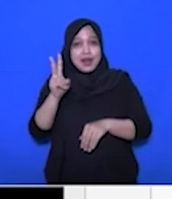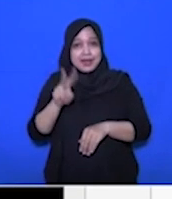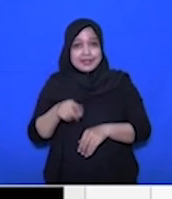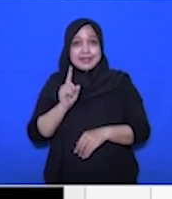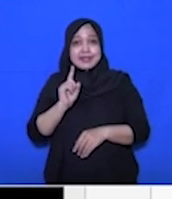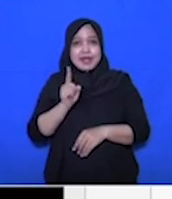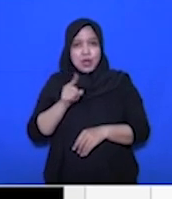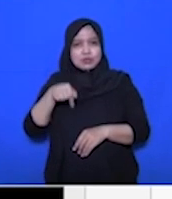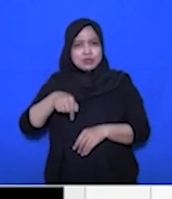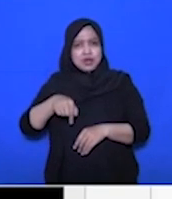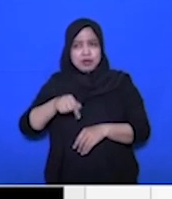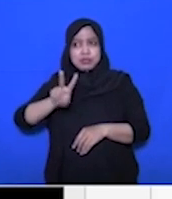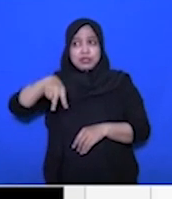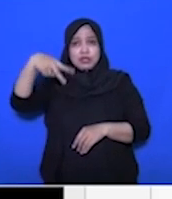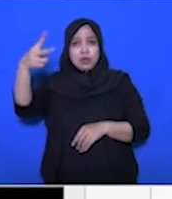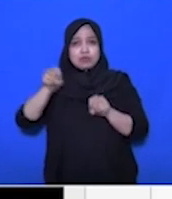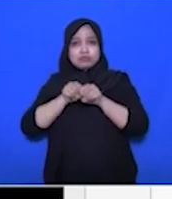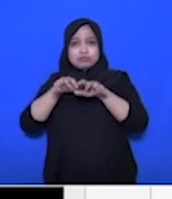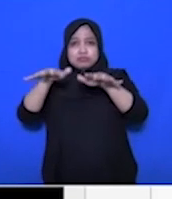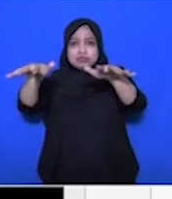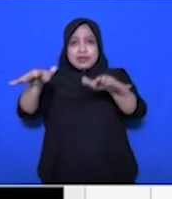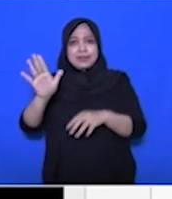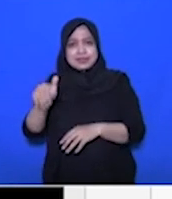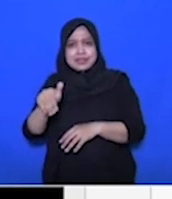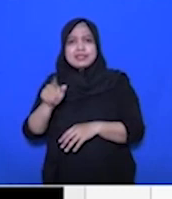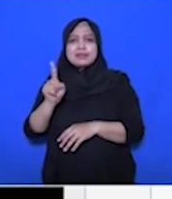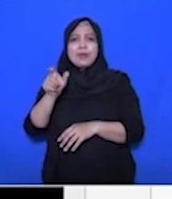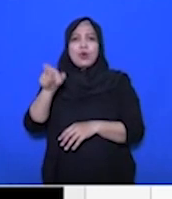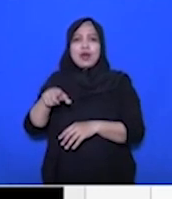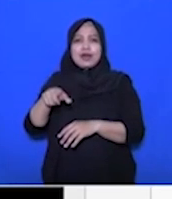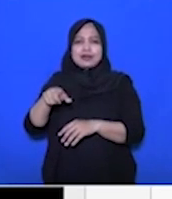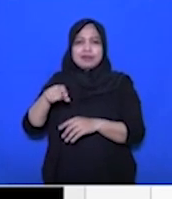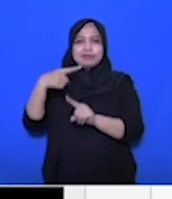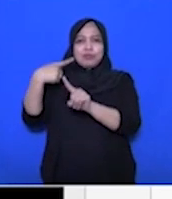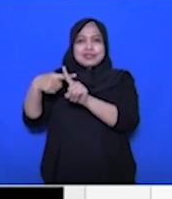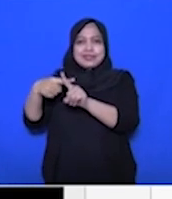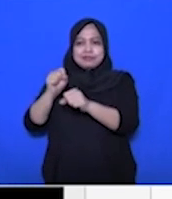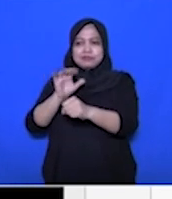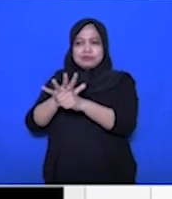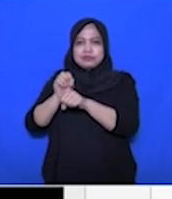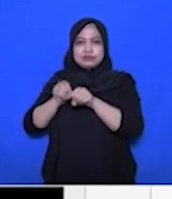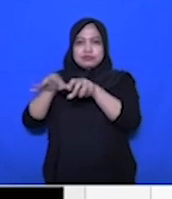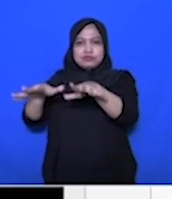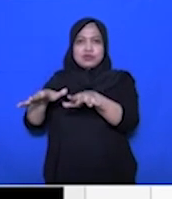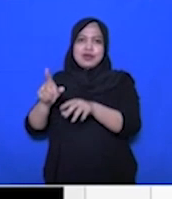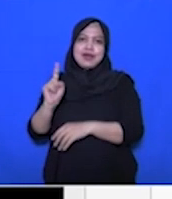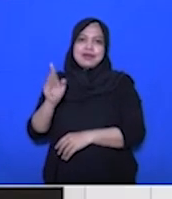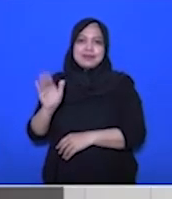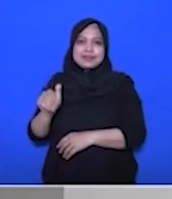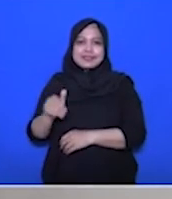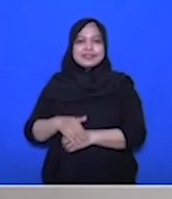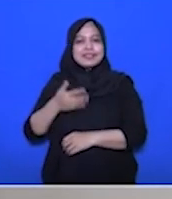penularan di luar masih terjadi bahwa kasus positif masih bertambah Oleh karena itu saya mengingatkan